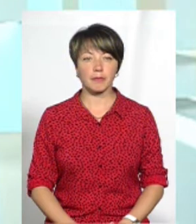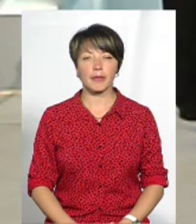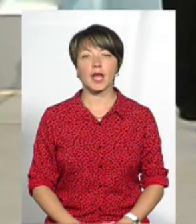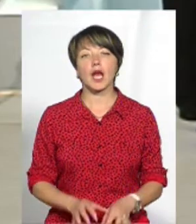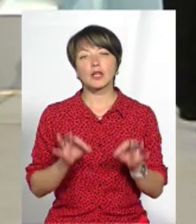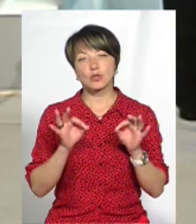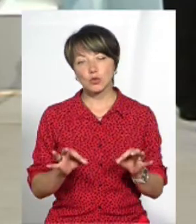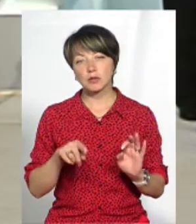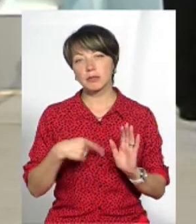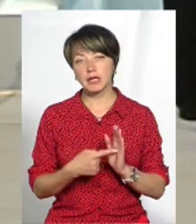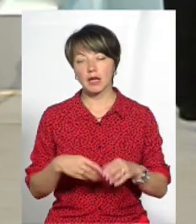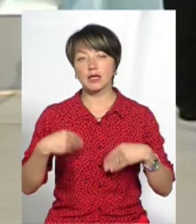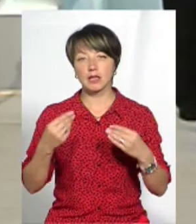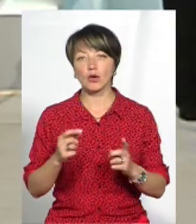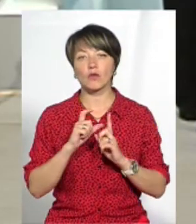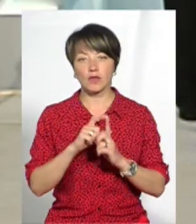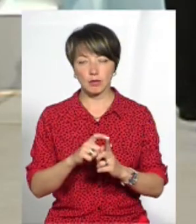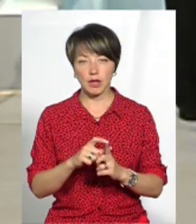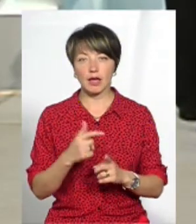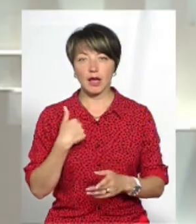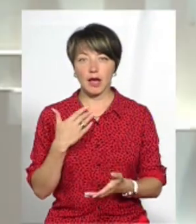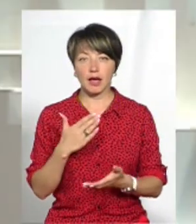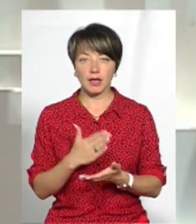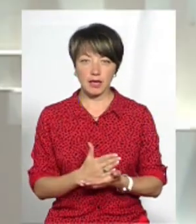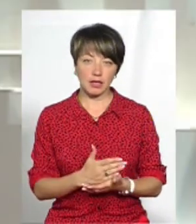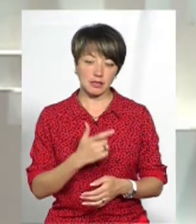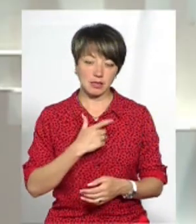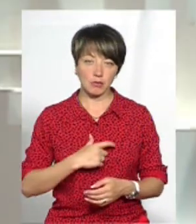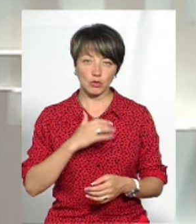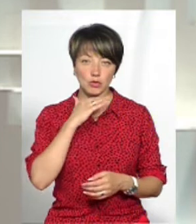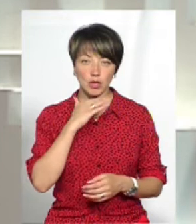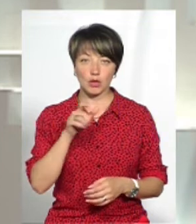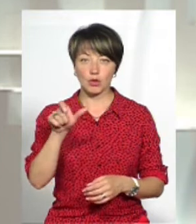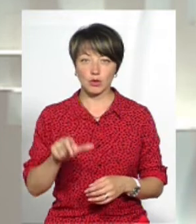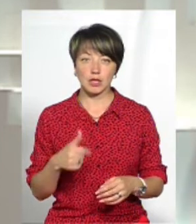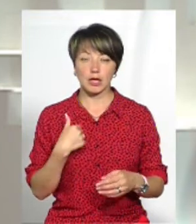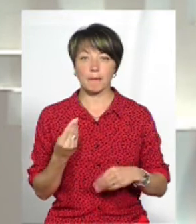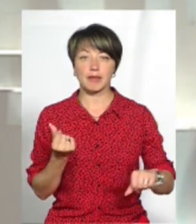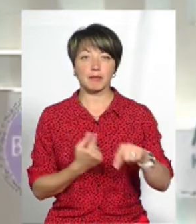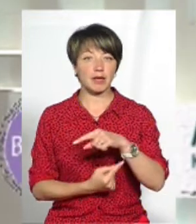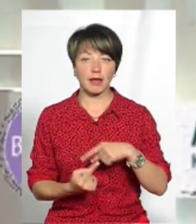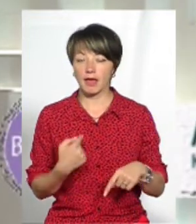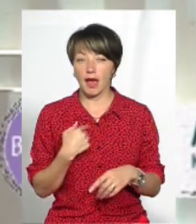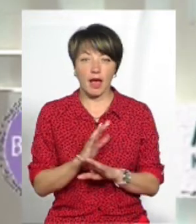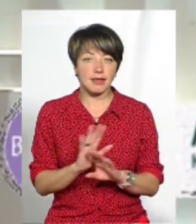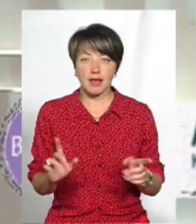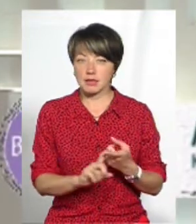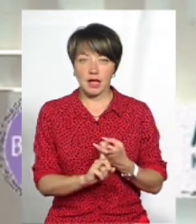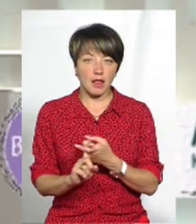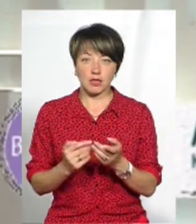Слушне питання, даю на нього відповідь. Я є самодостатня людина, тому що я підприємець. Я не залежу